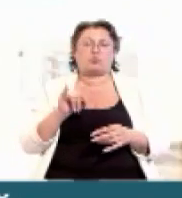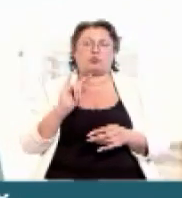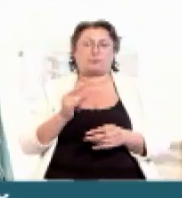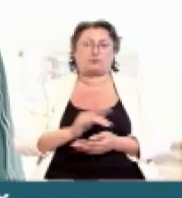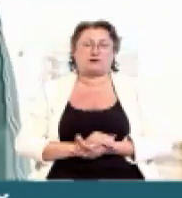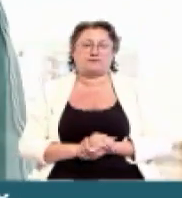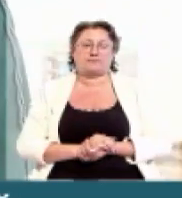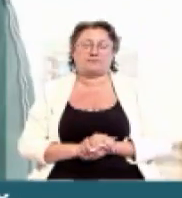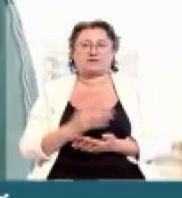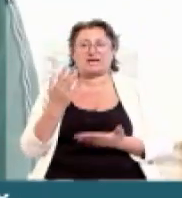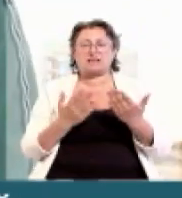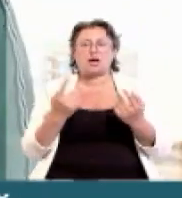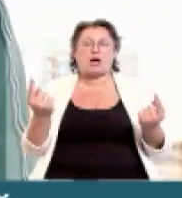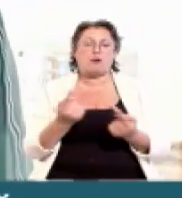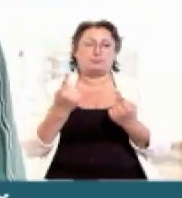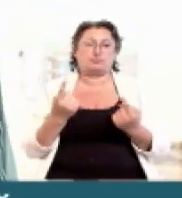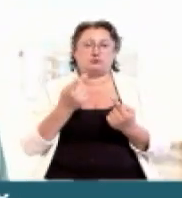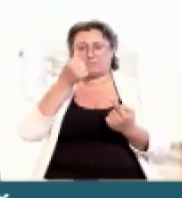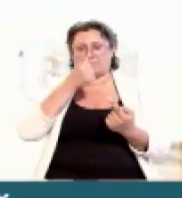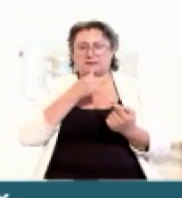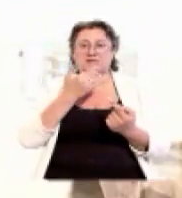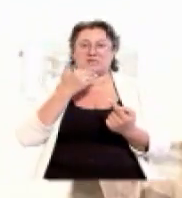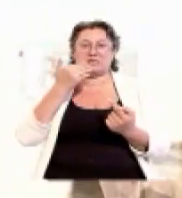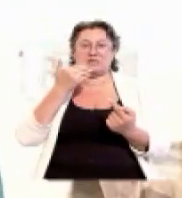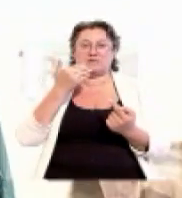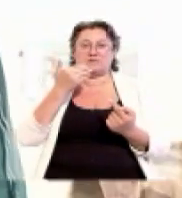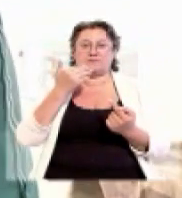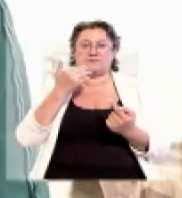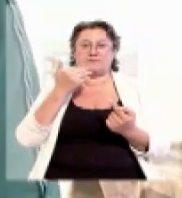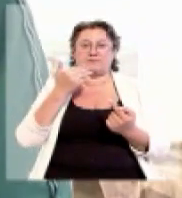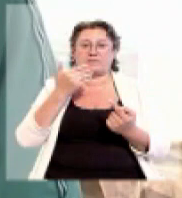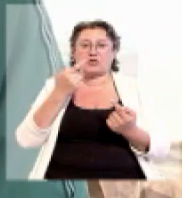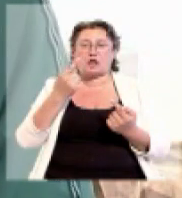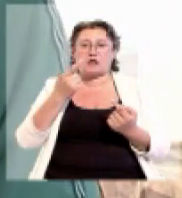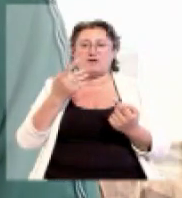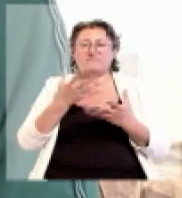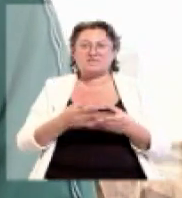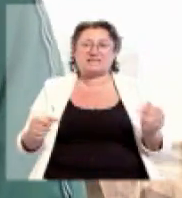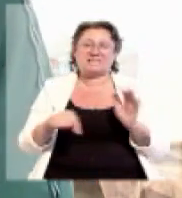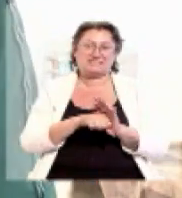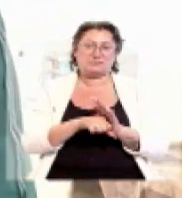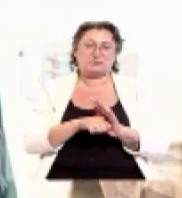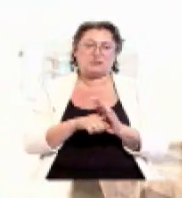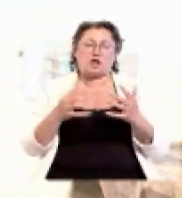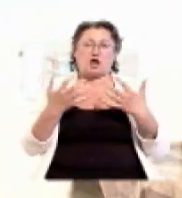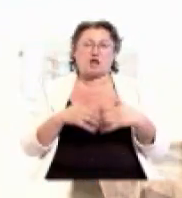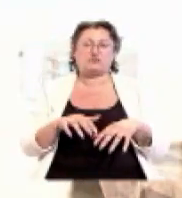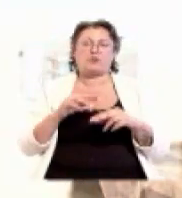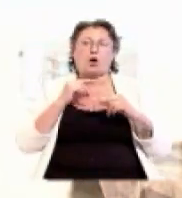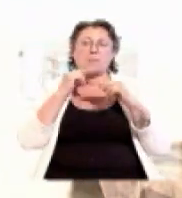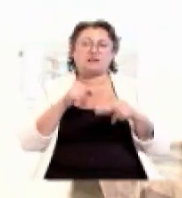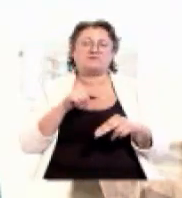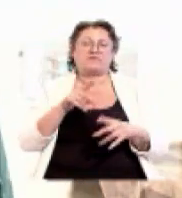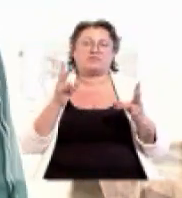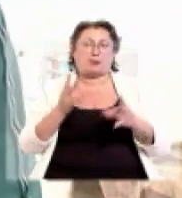ребенка. Если в обычные месяцы, там, летние, в обычные месяцы, весенние, зимние, количество обратившихся в